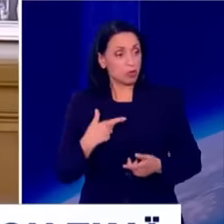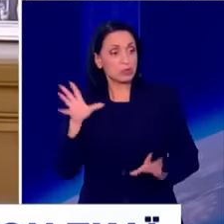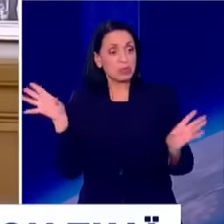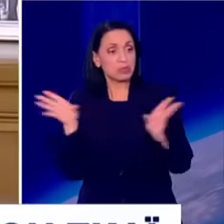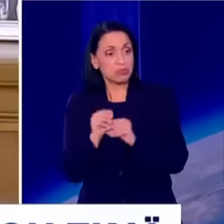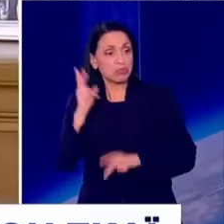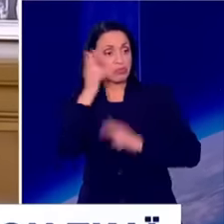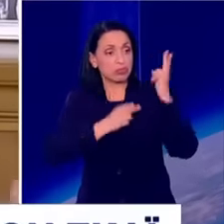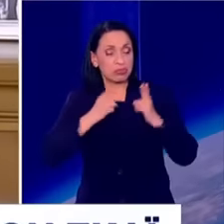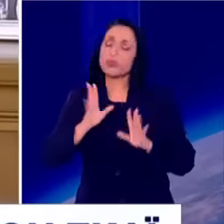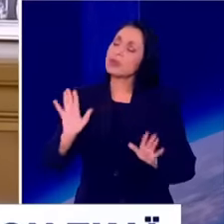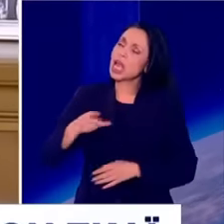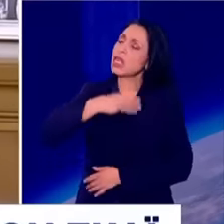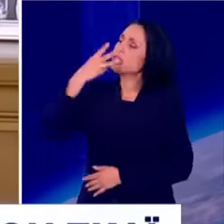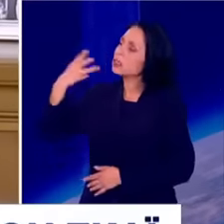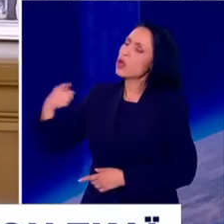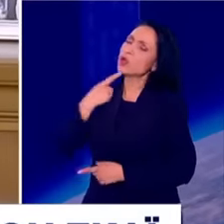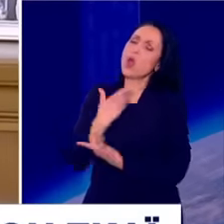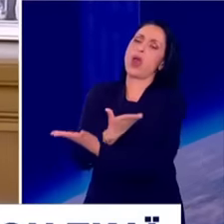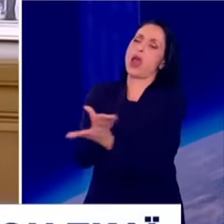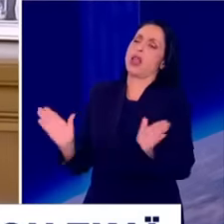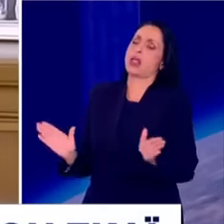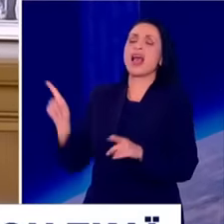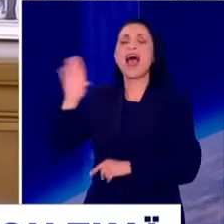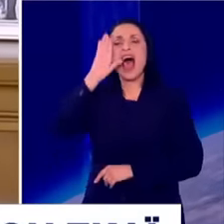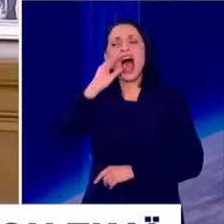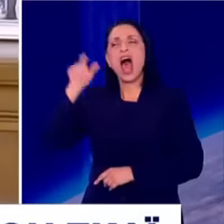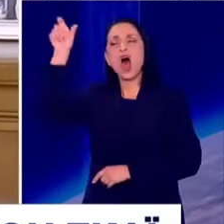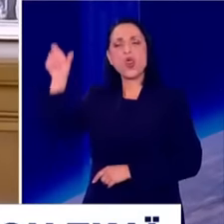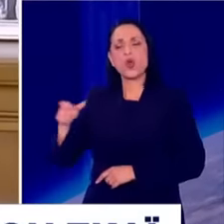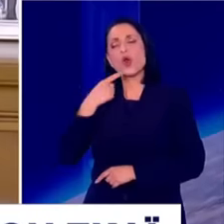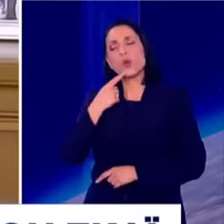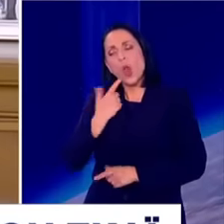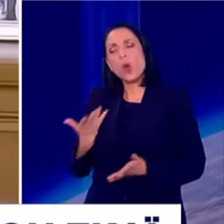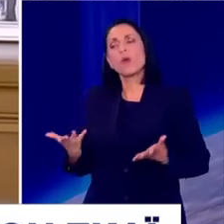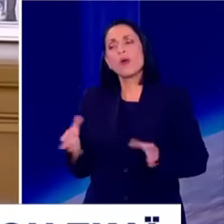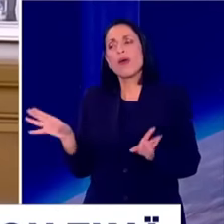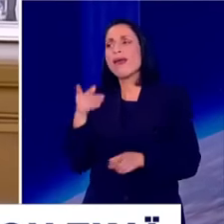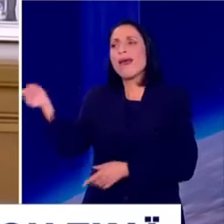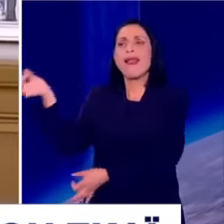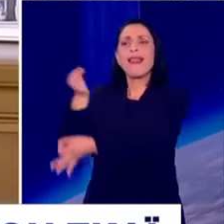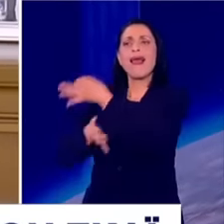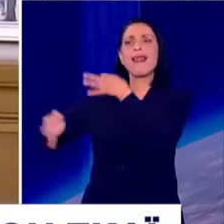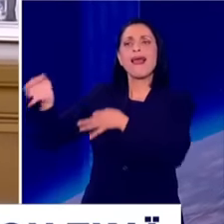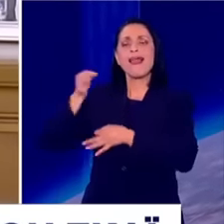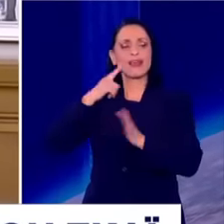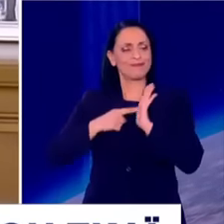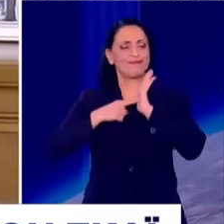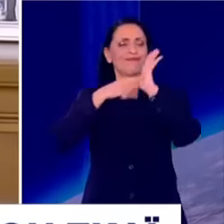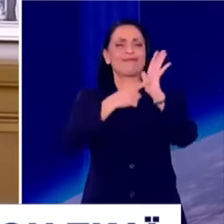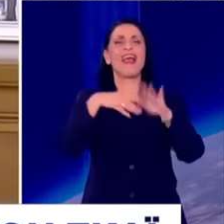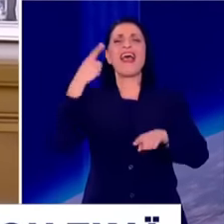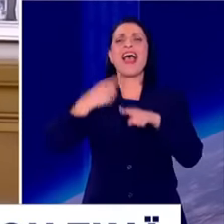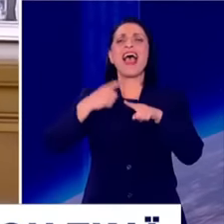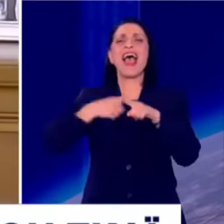για τον ΣΥΡΙΖΑ το λέω ανοιχτά. Για τον κύριο Ανδρουλάκη το λέω εμέσως με την έννοια του ότι το μόνο το οποίο λέει είναι να παρουσιάζει την Ελλάδα με μελανά χρώματα